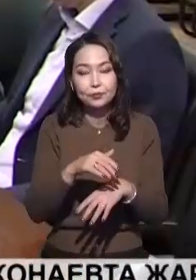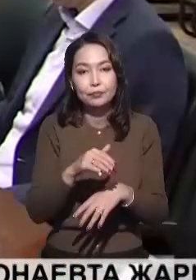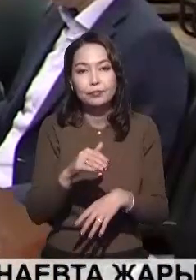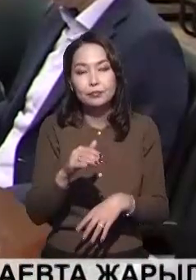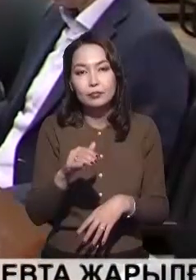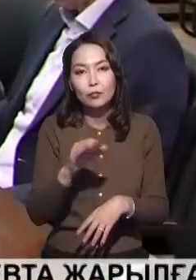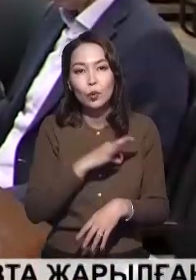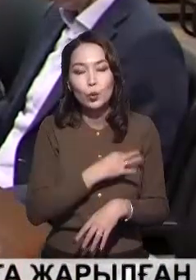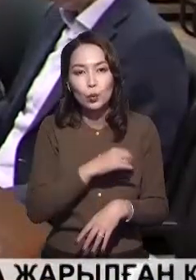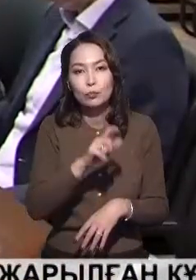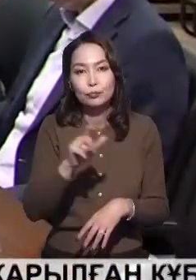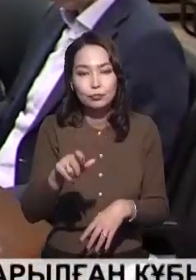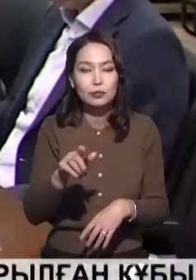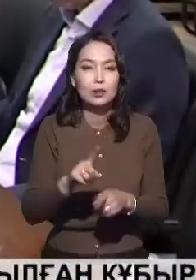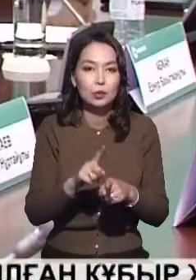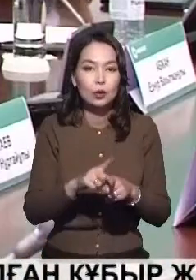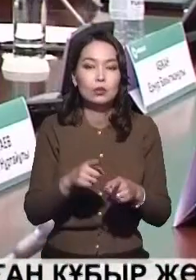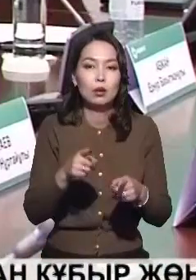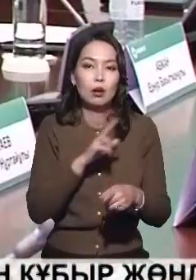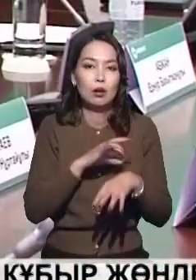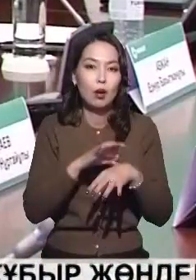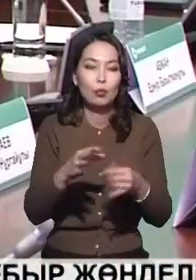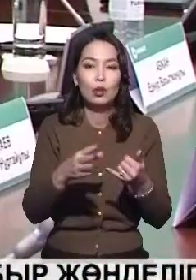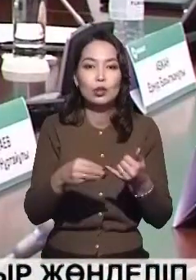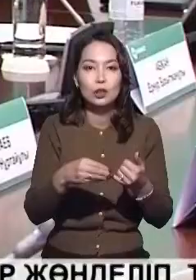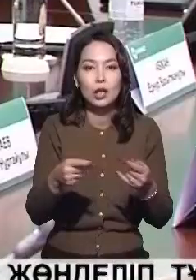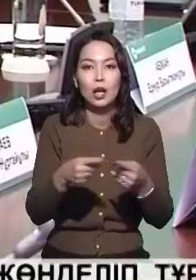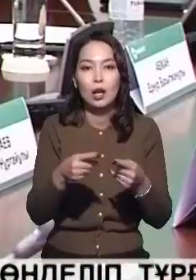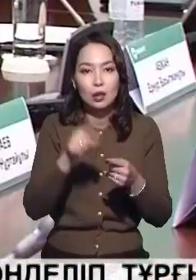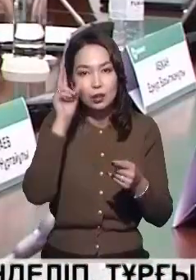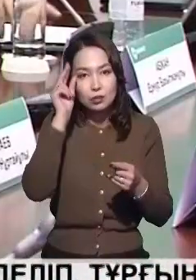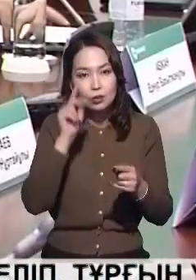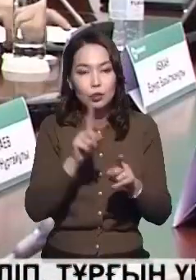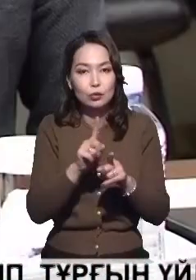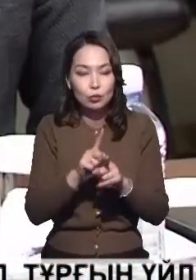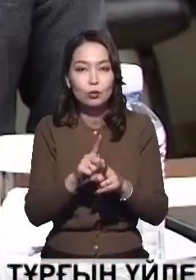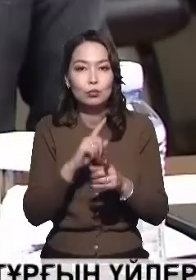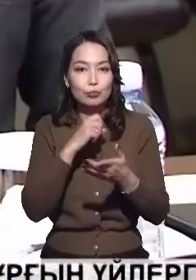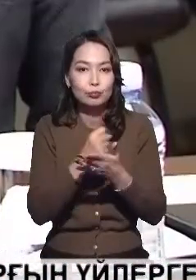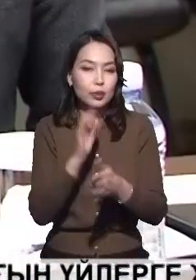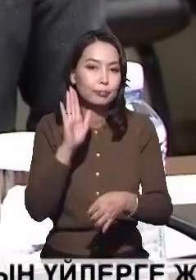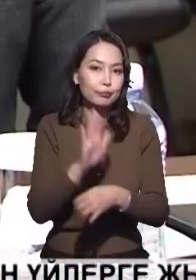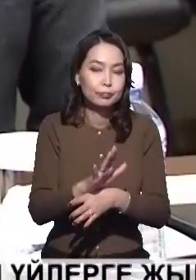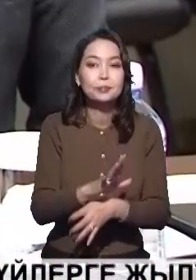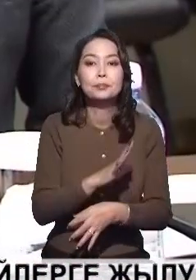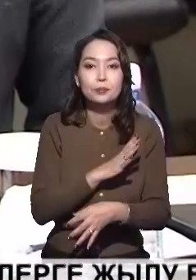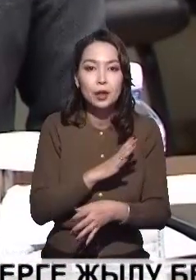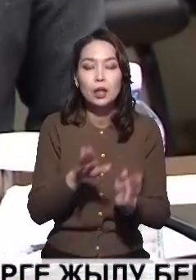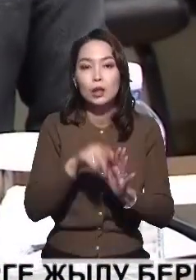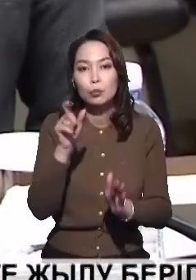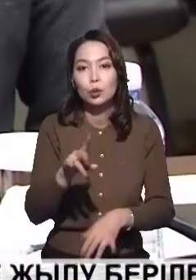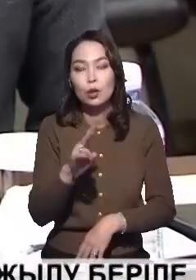шаруаларын жүргізу үшін жер учаскелерін жалға берудің шекті мерзімін белгілеу бойынша қаулы бекітілген болатын. Депутат